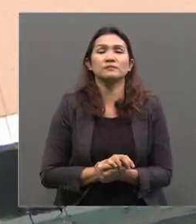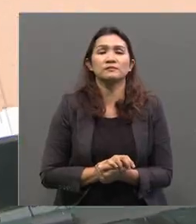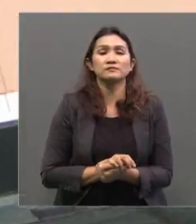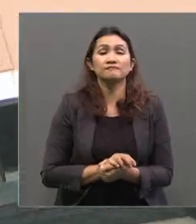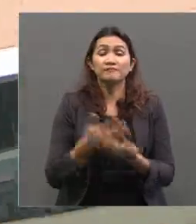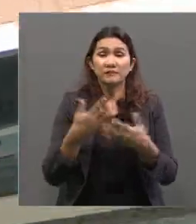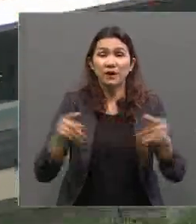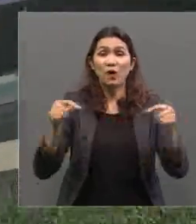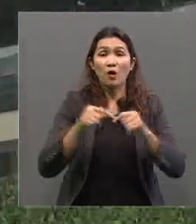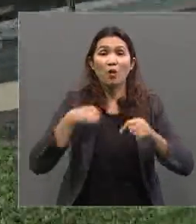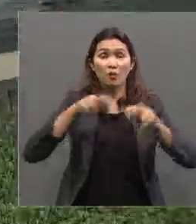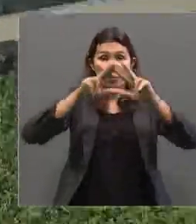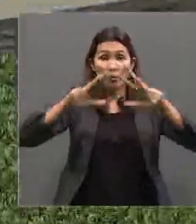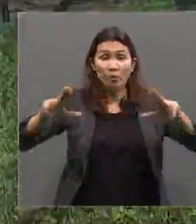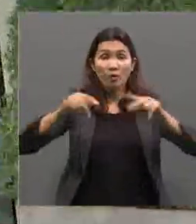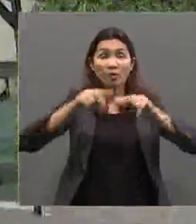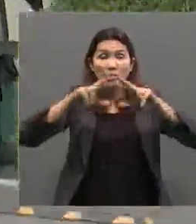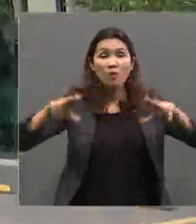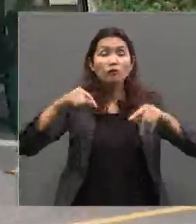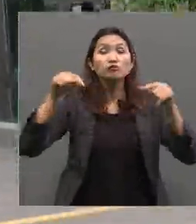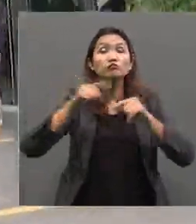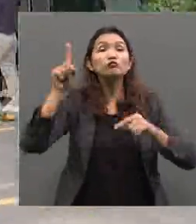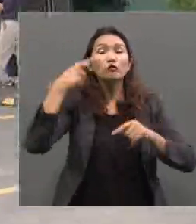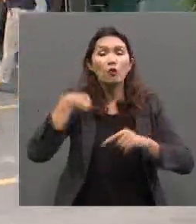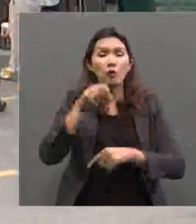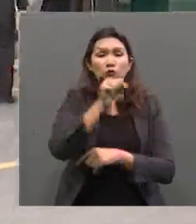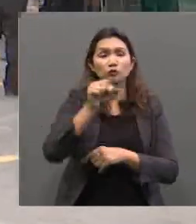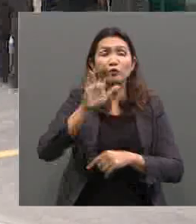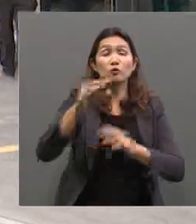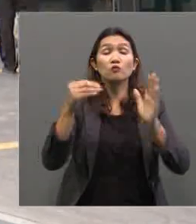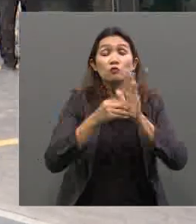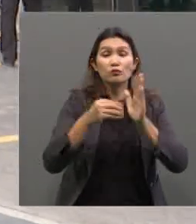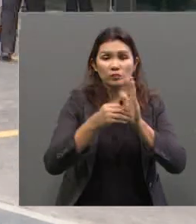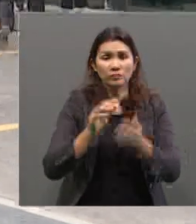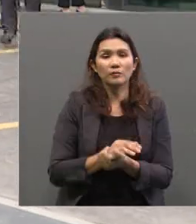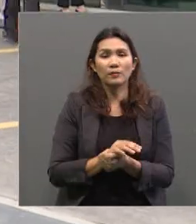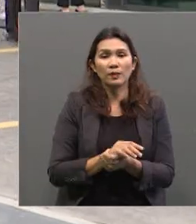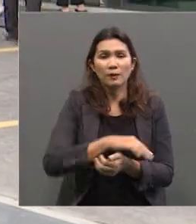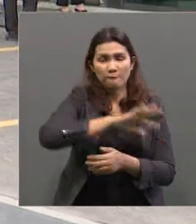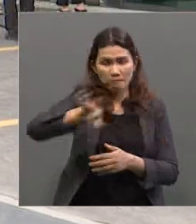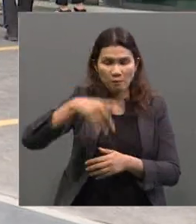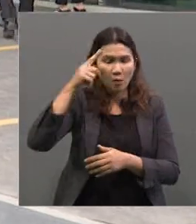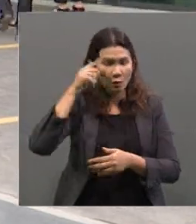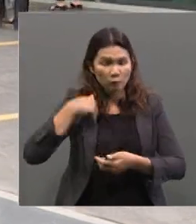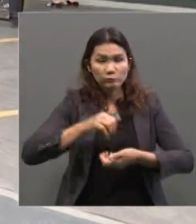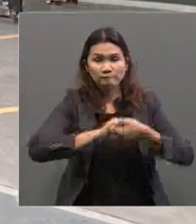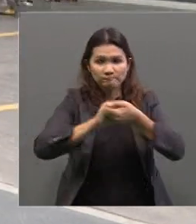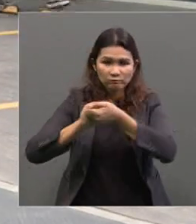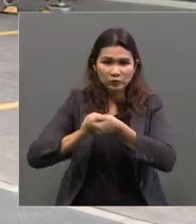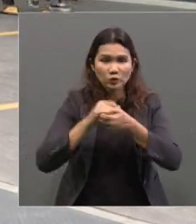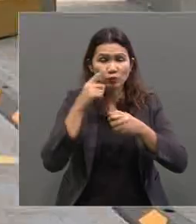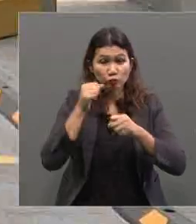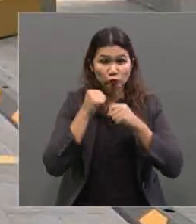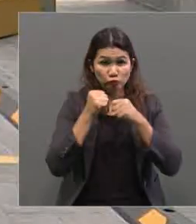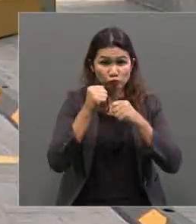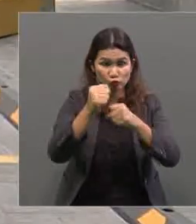ขณะที่พรรครวมไทยสร้างชาติกับตัวแทนว่าที่ผู้สมัครหญิงส.ส.กทม.ของพรรคนะครับก็ร่วมพลังแสดงจุดยืนสู้เพื่อส